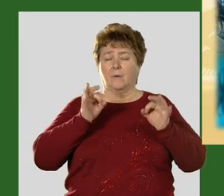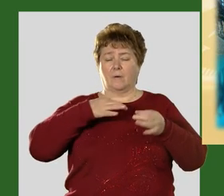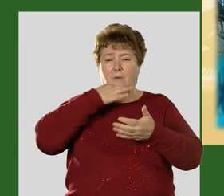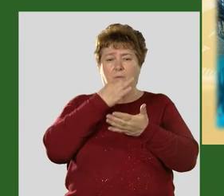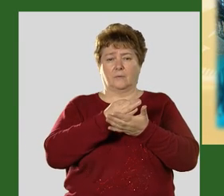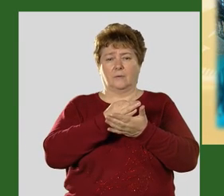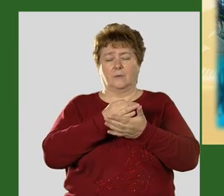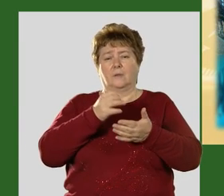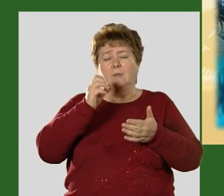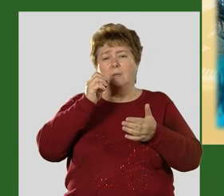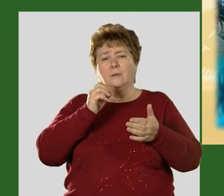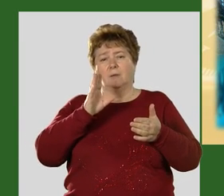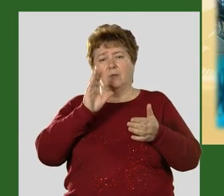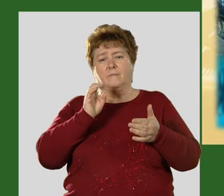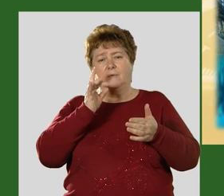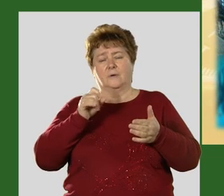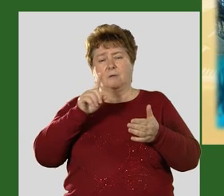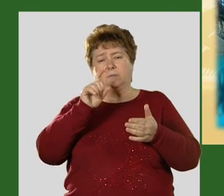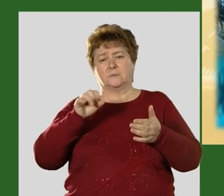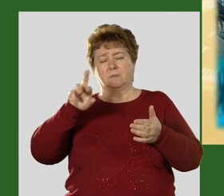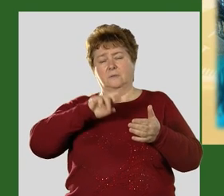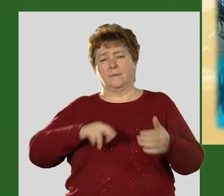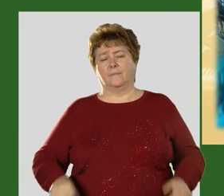Правильный ответ – Евразия.